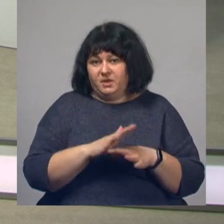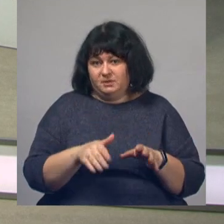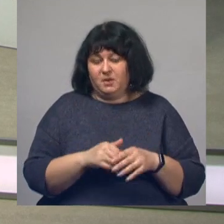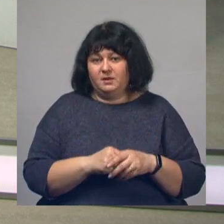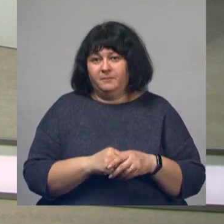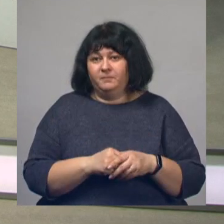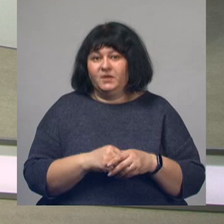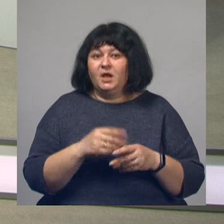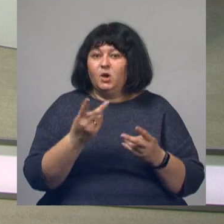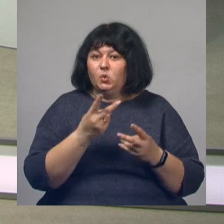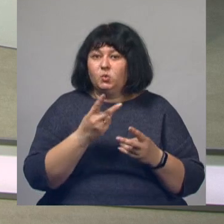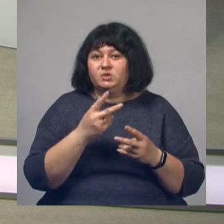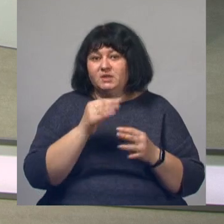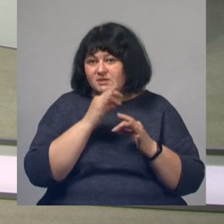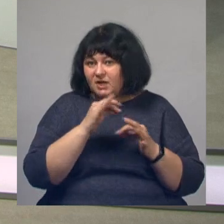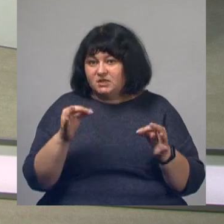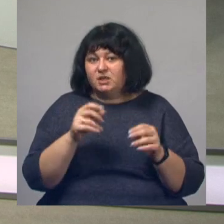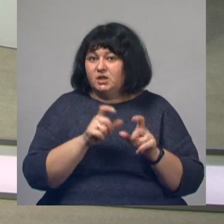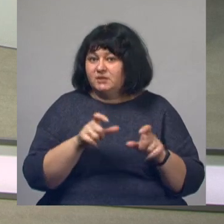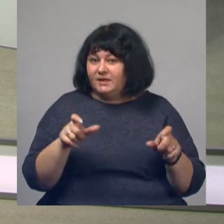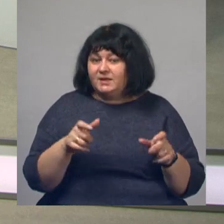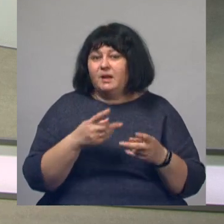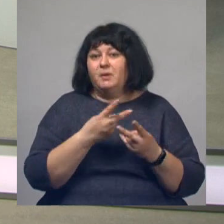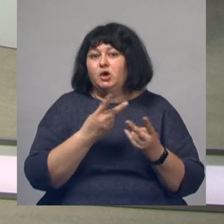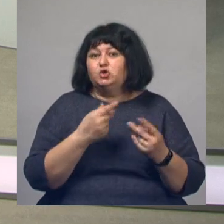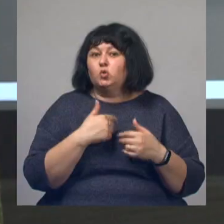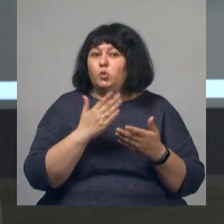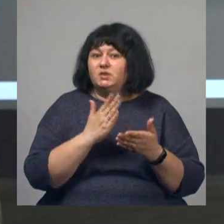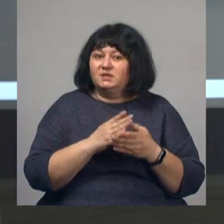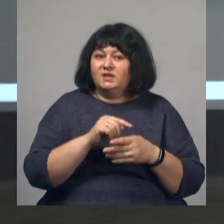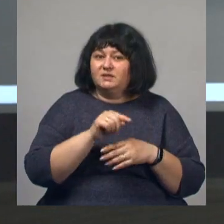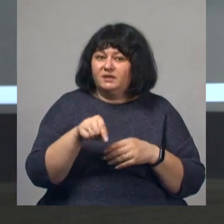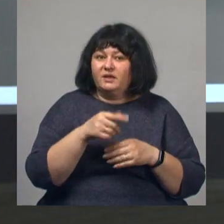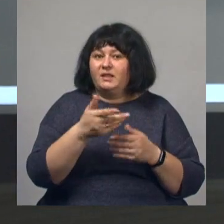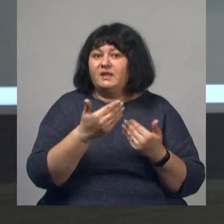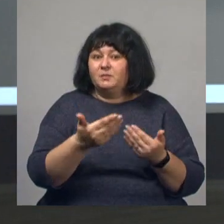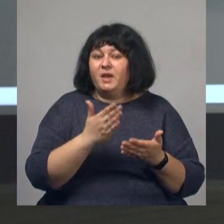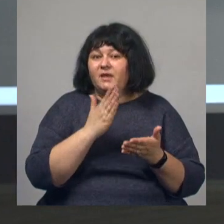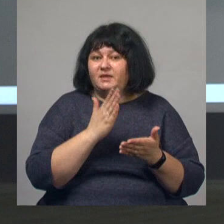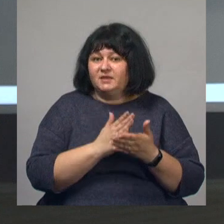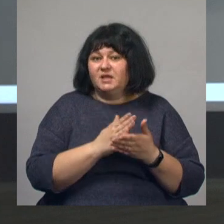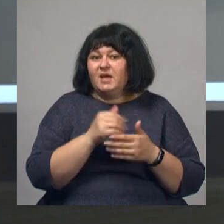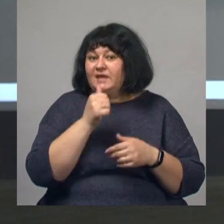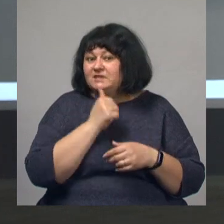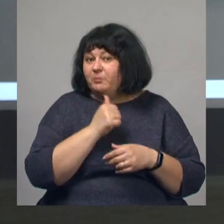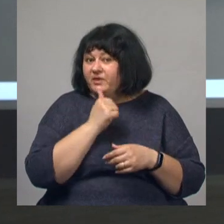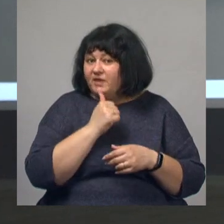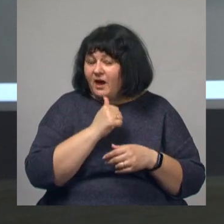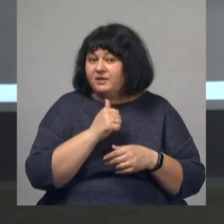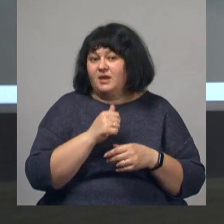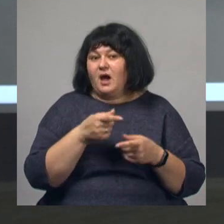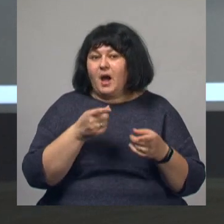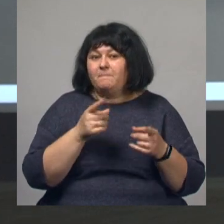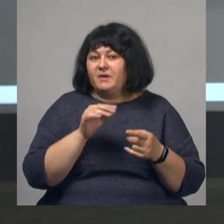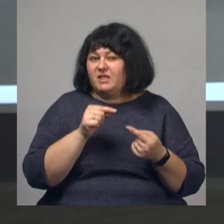Вы знаете, придется сознаться зрителям о том, что у нас есть рояль в кустах. Кеша, у нас для тебя есть испытание